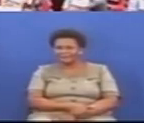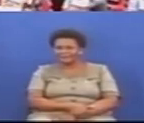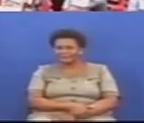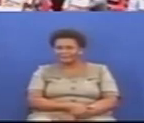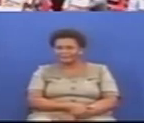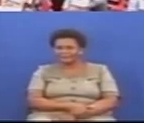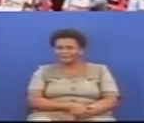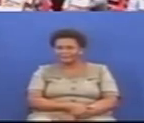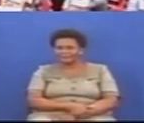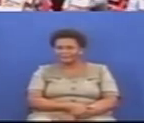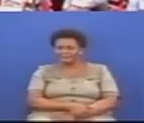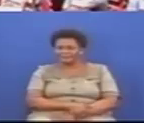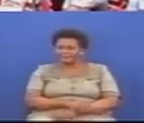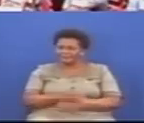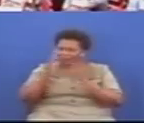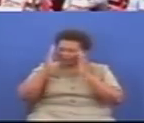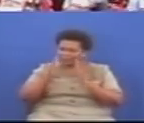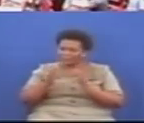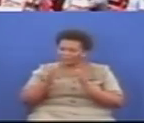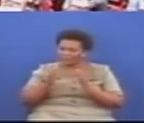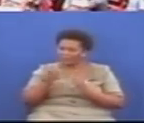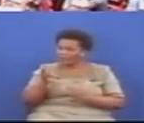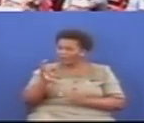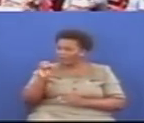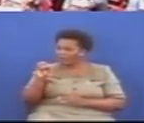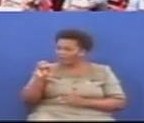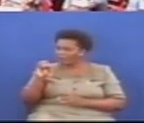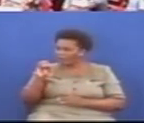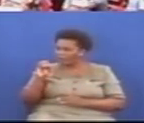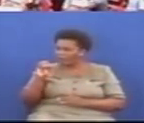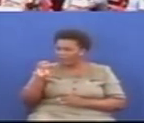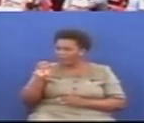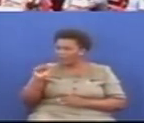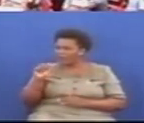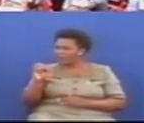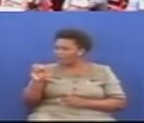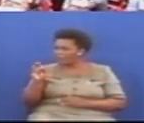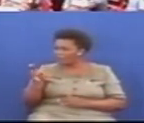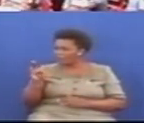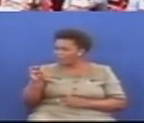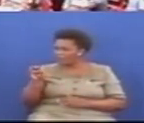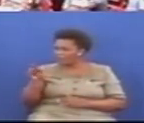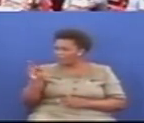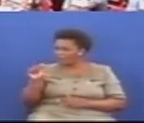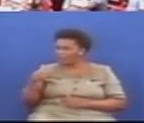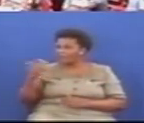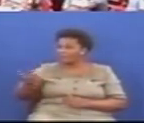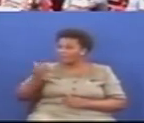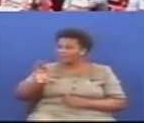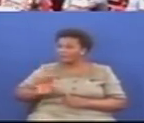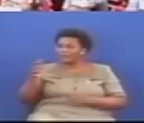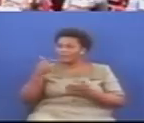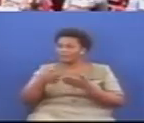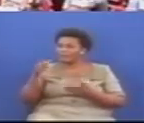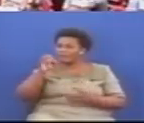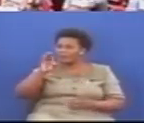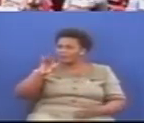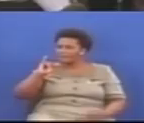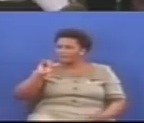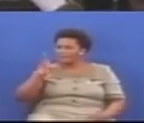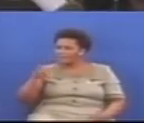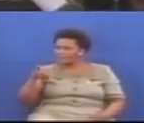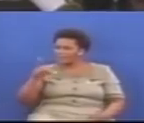Mheshimiwa Haonga pia na mgeni wake anaitwa Philip Haonga. Asante sana, karibu sana. Karibu sana.